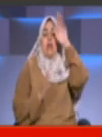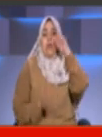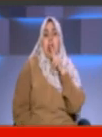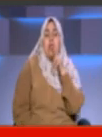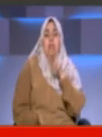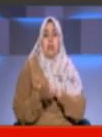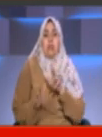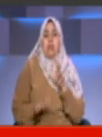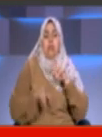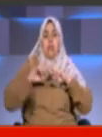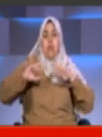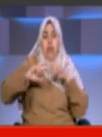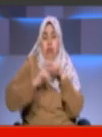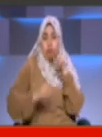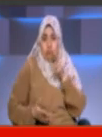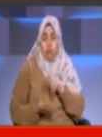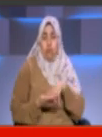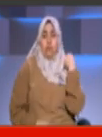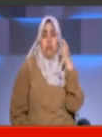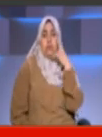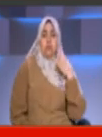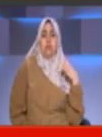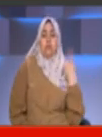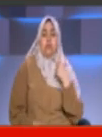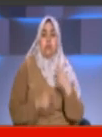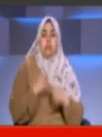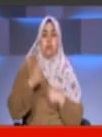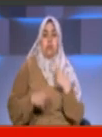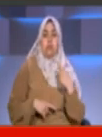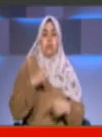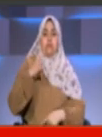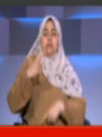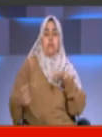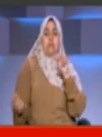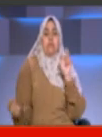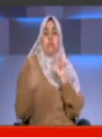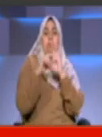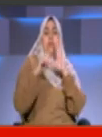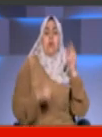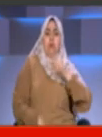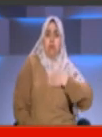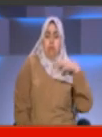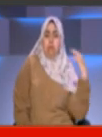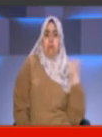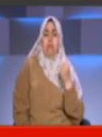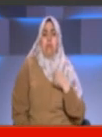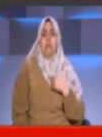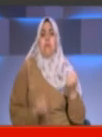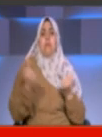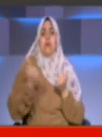وفي هذا الإطار تؤكد وزارة الداخلية على الاستمرار في التصدي بكل حسم وحزم لأي محاولات